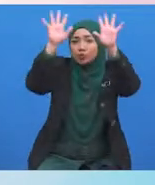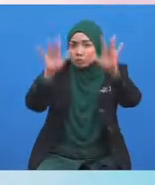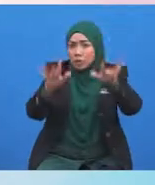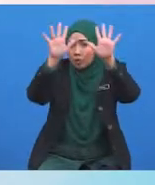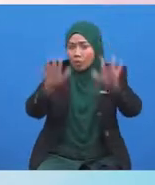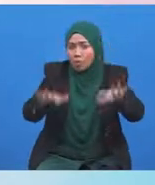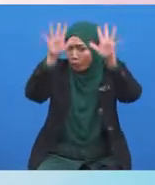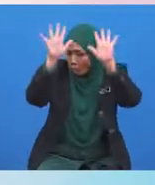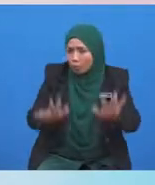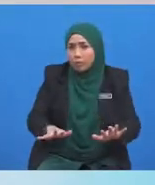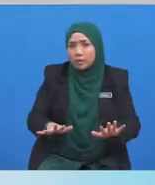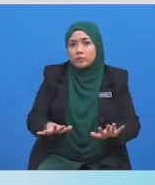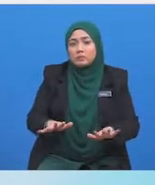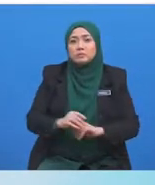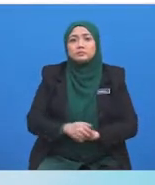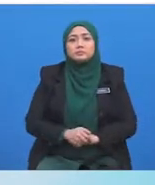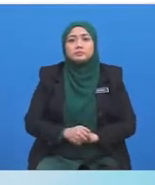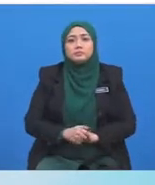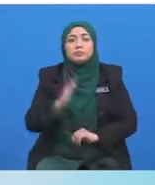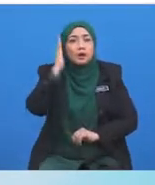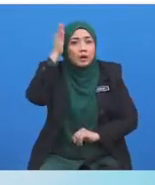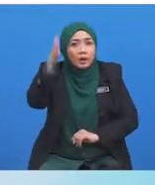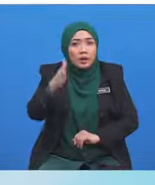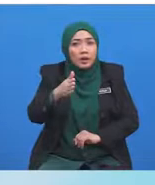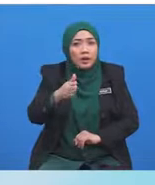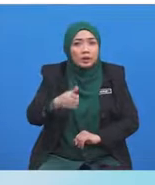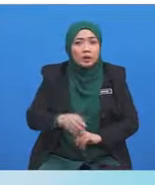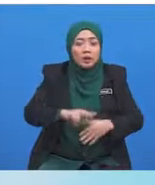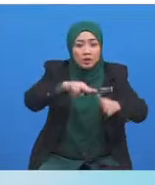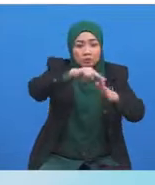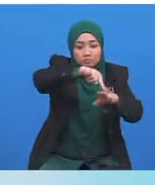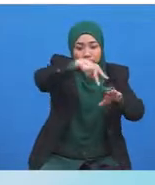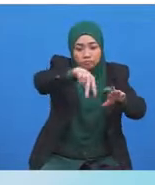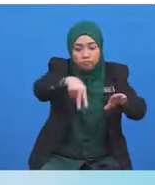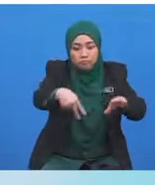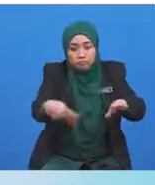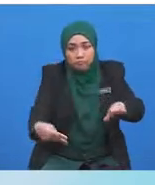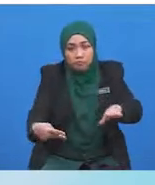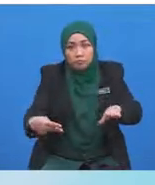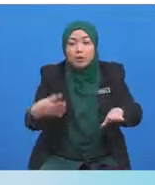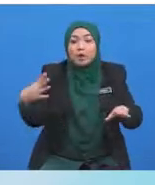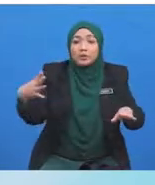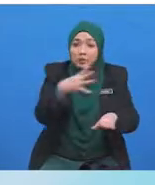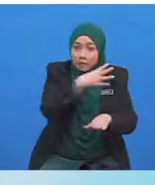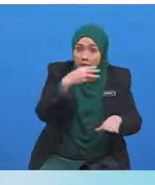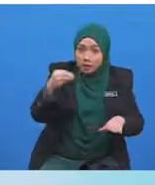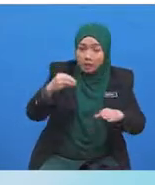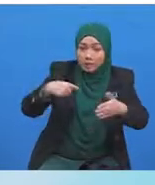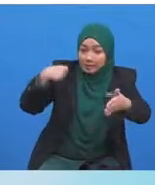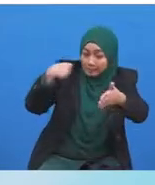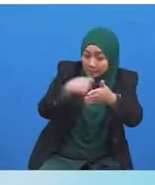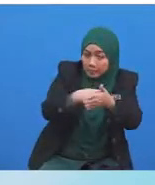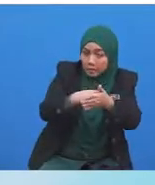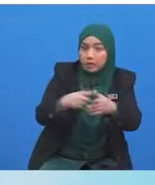tanah runtuh dari kawasan cerun bukit akan mengalir dan menuruni cerun sehingga tiba ke kawasan sungai,